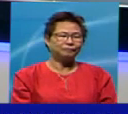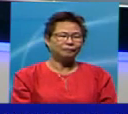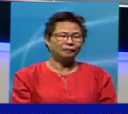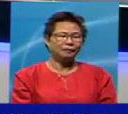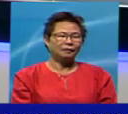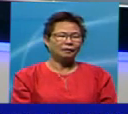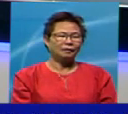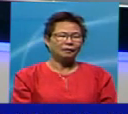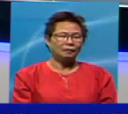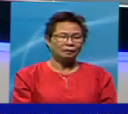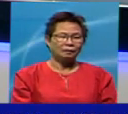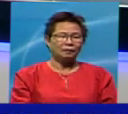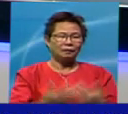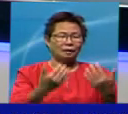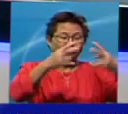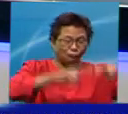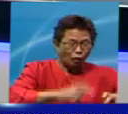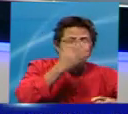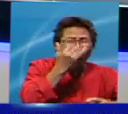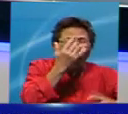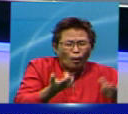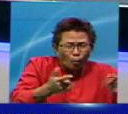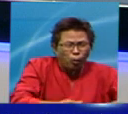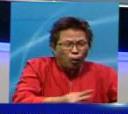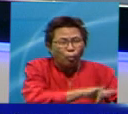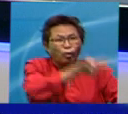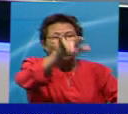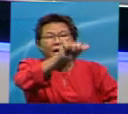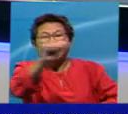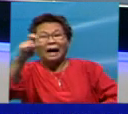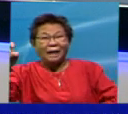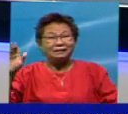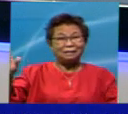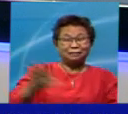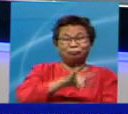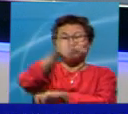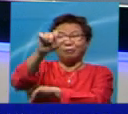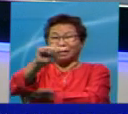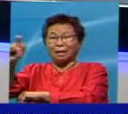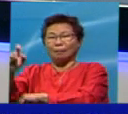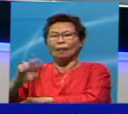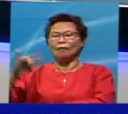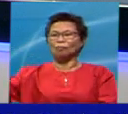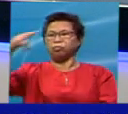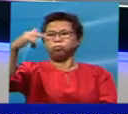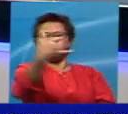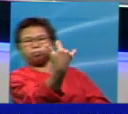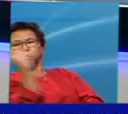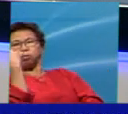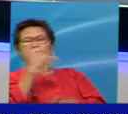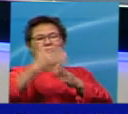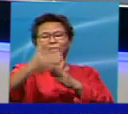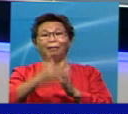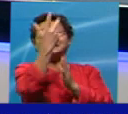AirAsia sedang menyiasat punca insiden sebuah pesat Air Asia X yang terpaksa berpatah balik setelah 3